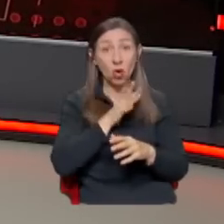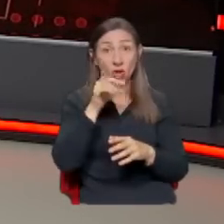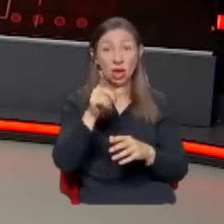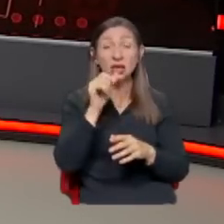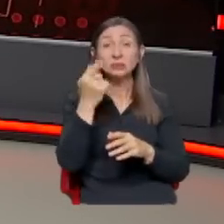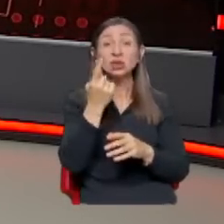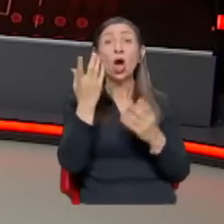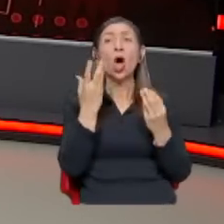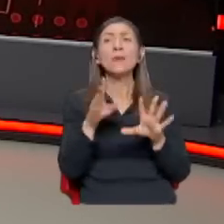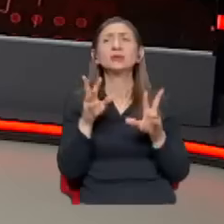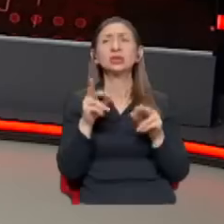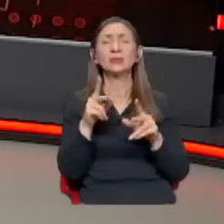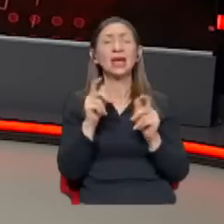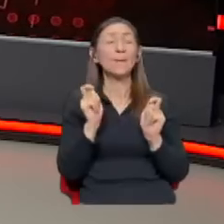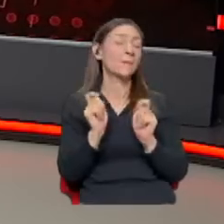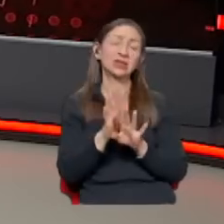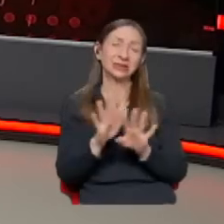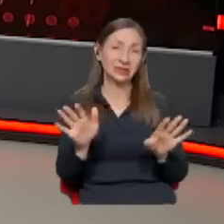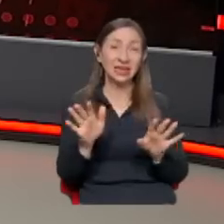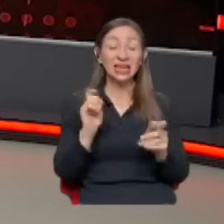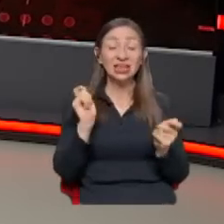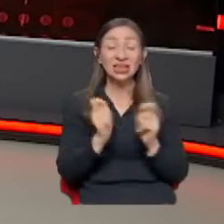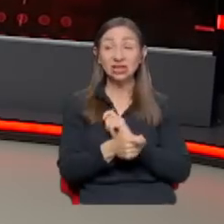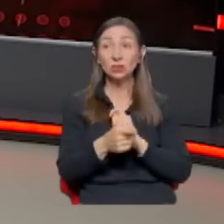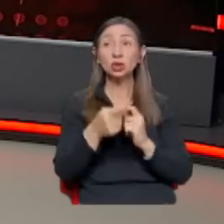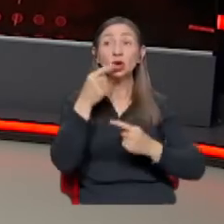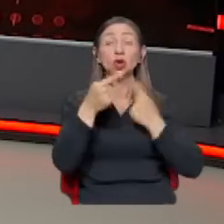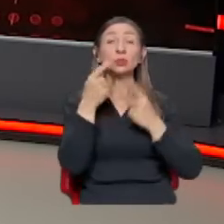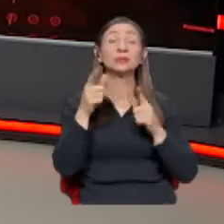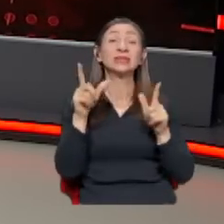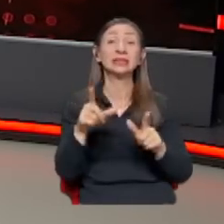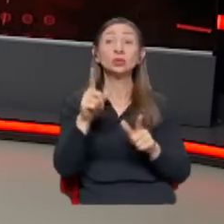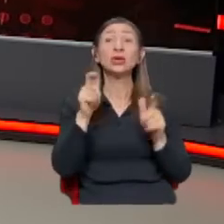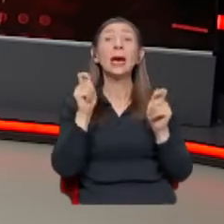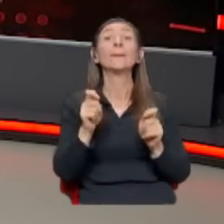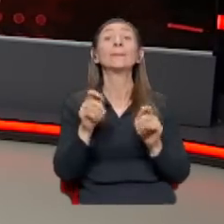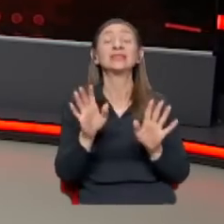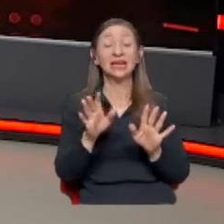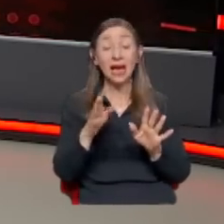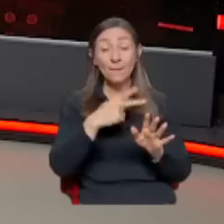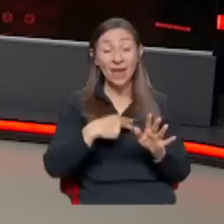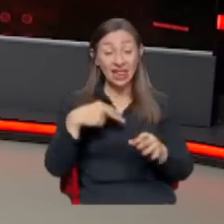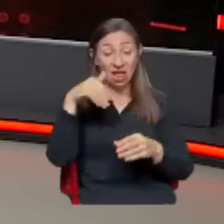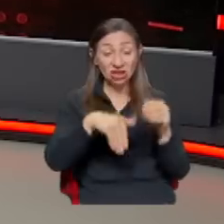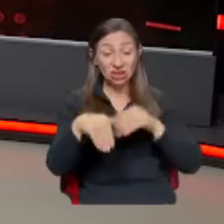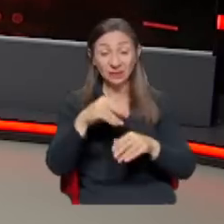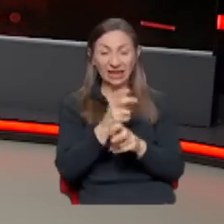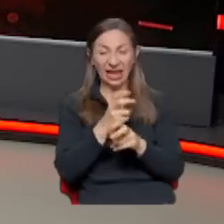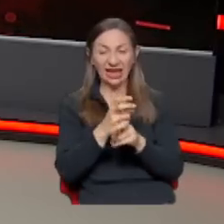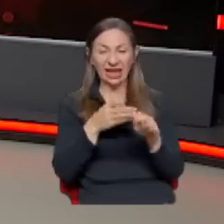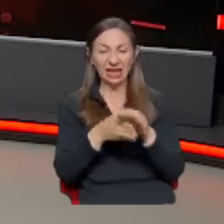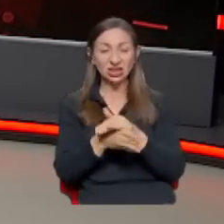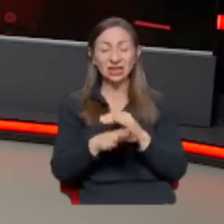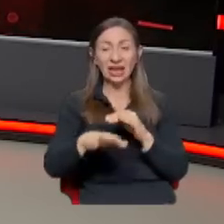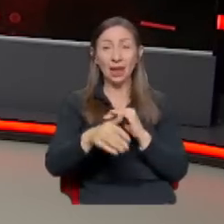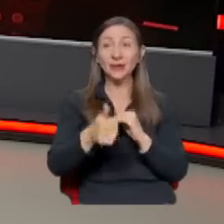İmamoğlu, hiçbir şey olmamış gibi davranamayız, değişimi konuşmalıyız. Bunu yapmazsak yerel seçimlerinde riske gireceğini